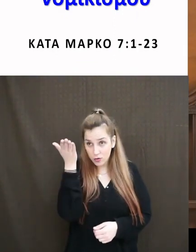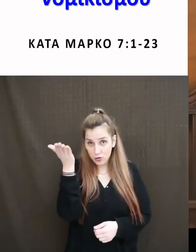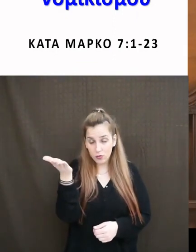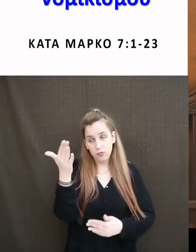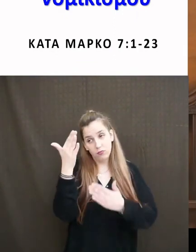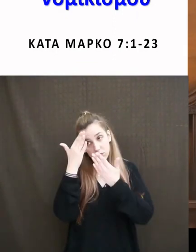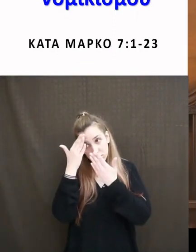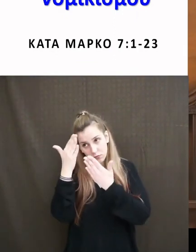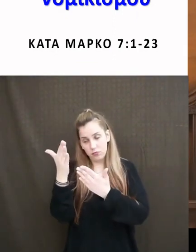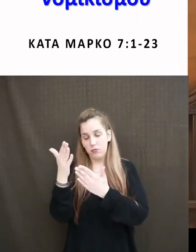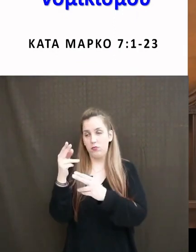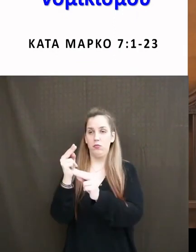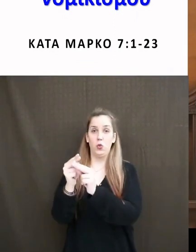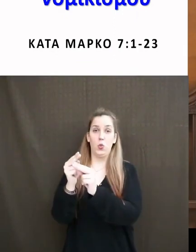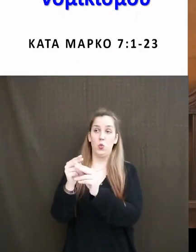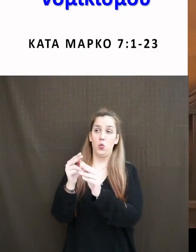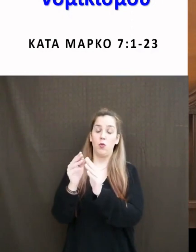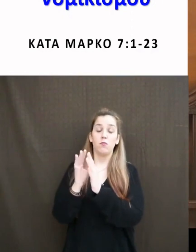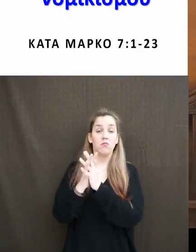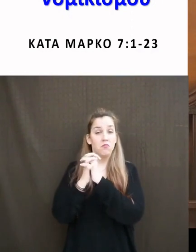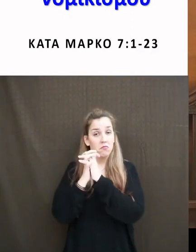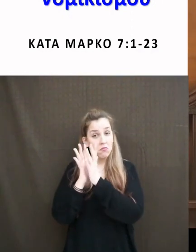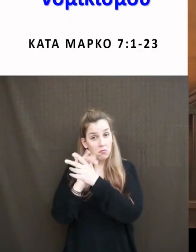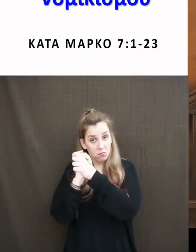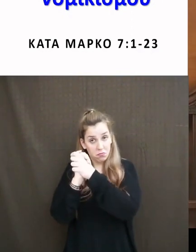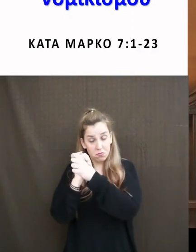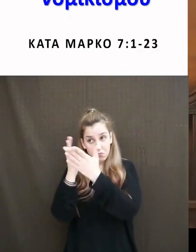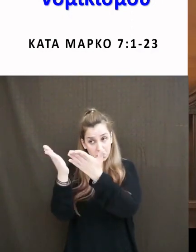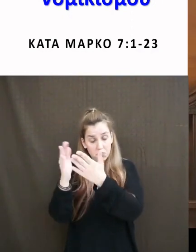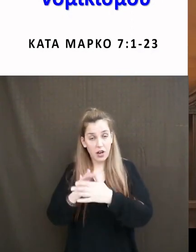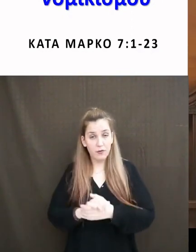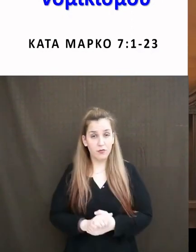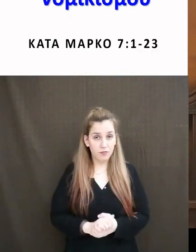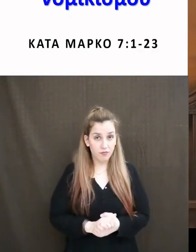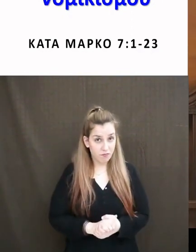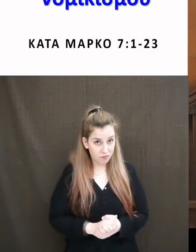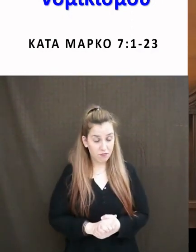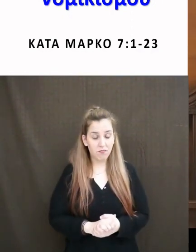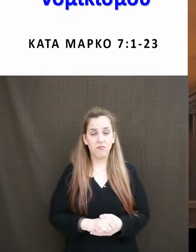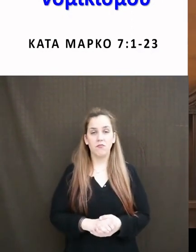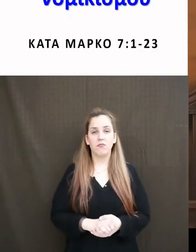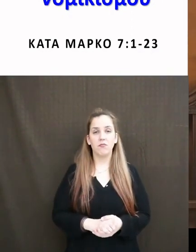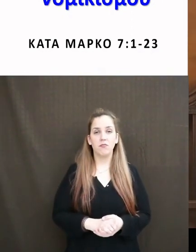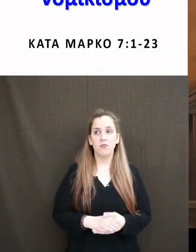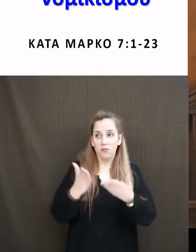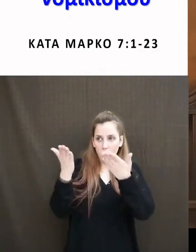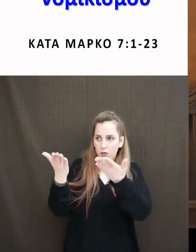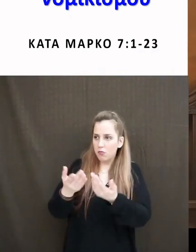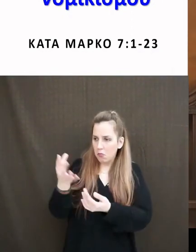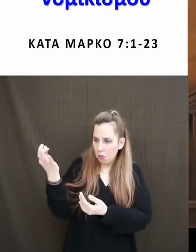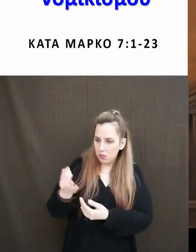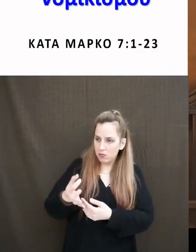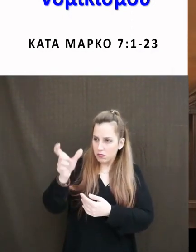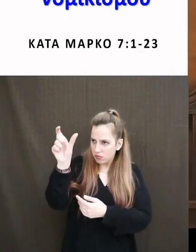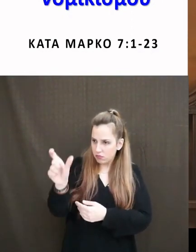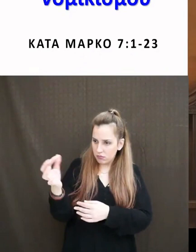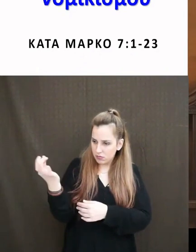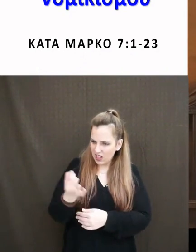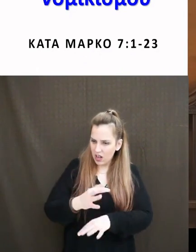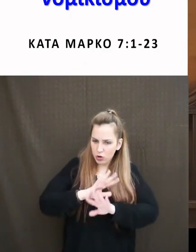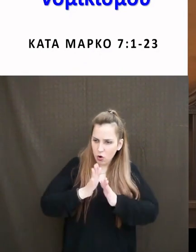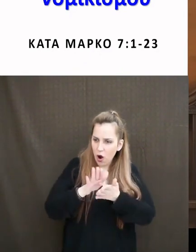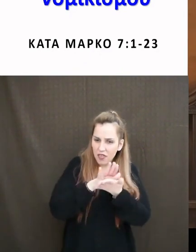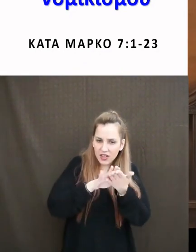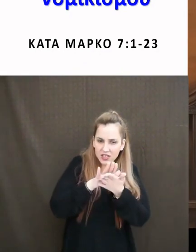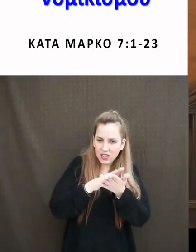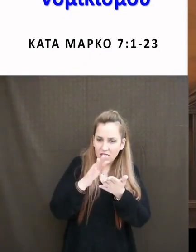εκτίμησης. Στα δικά μας μάτια, αν κάποιος είναι για τον ουρανό, είναι αυτός.